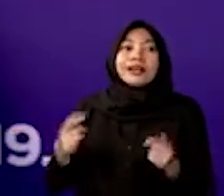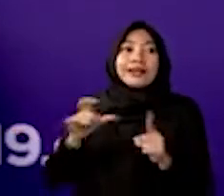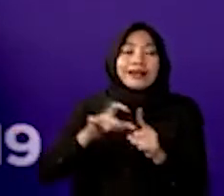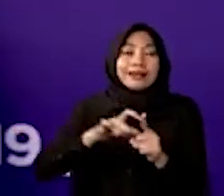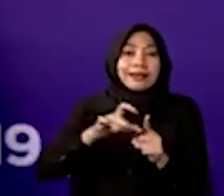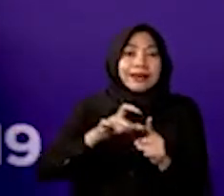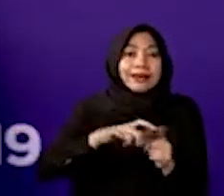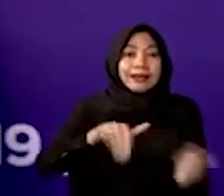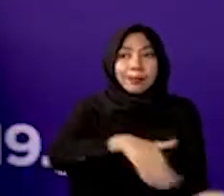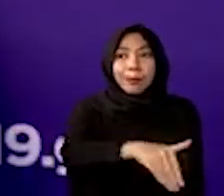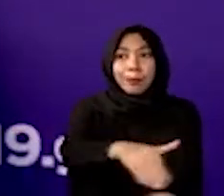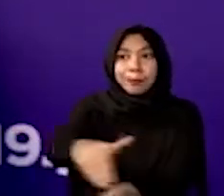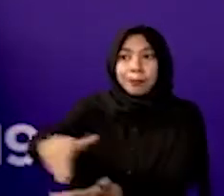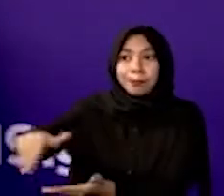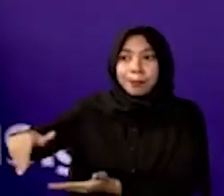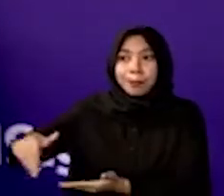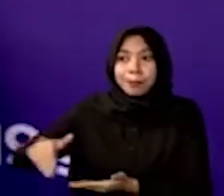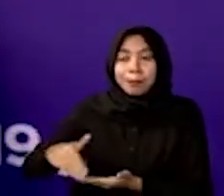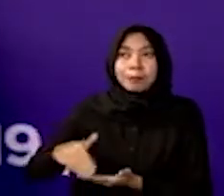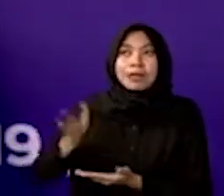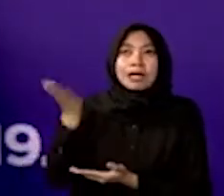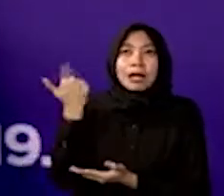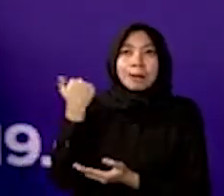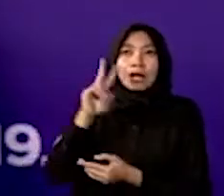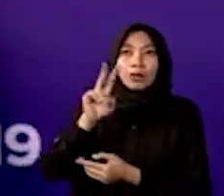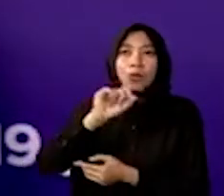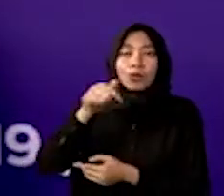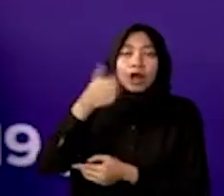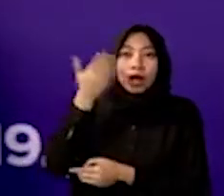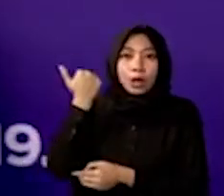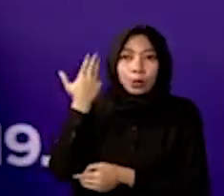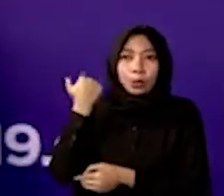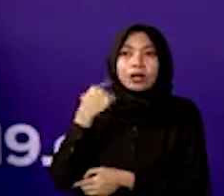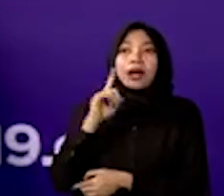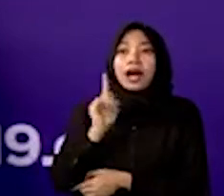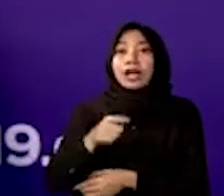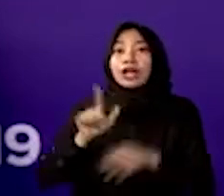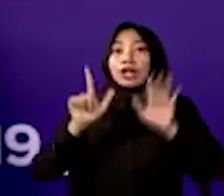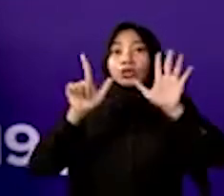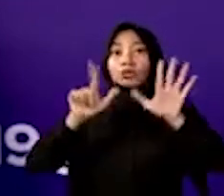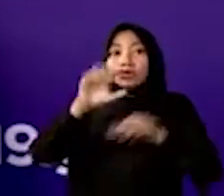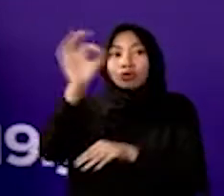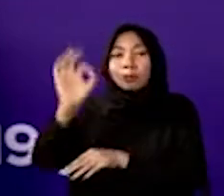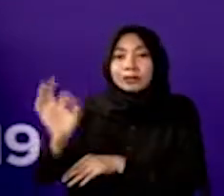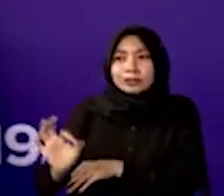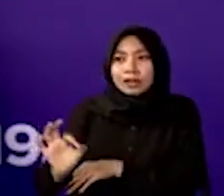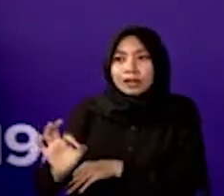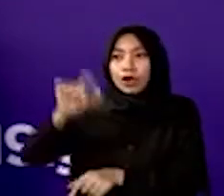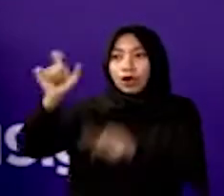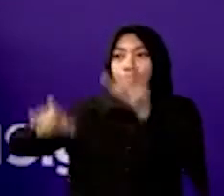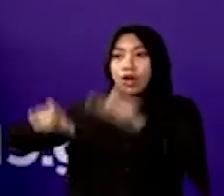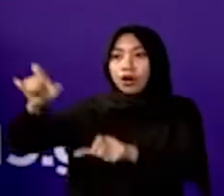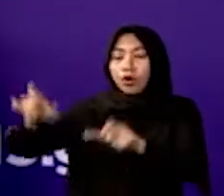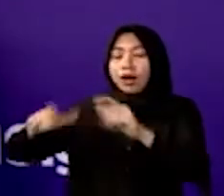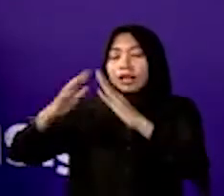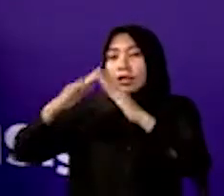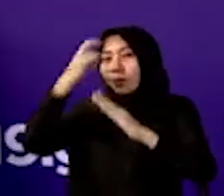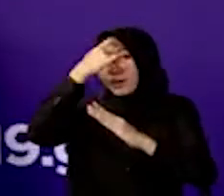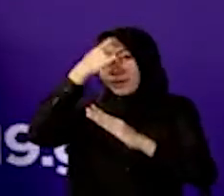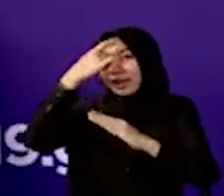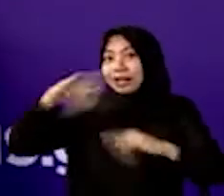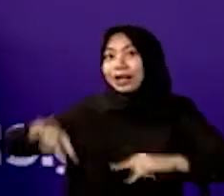kami kumpulkan pada 2 bulan yang lalu 7% pasien yang dirawat di Wisma